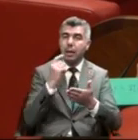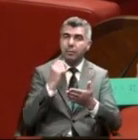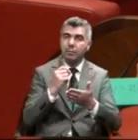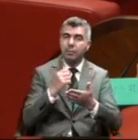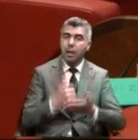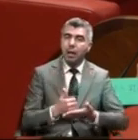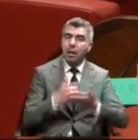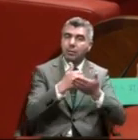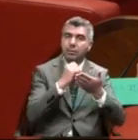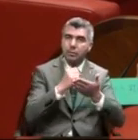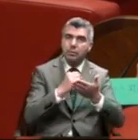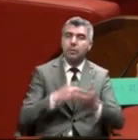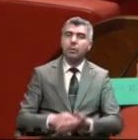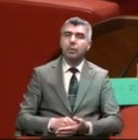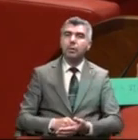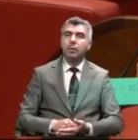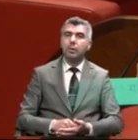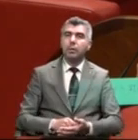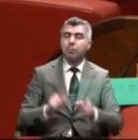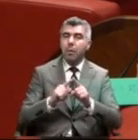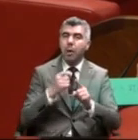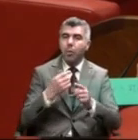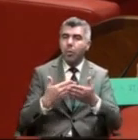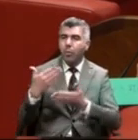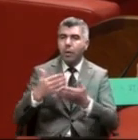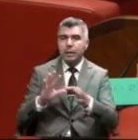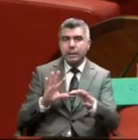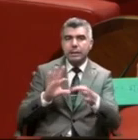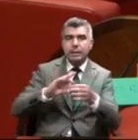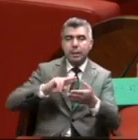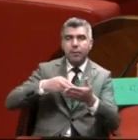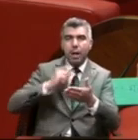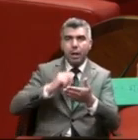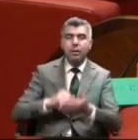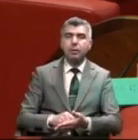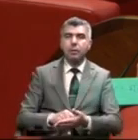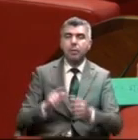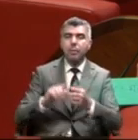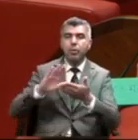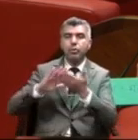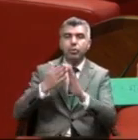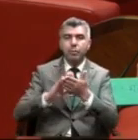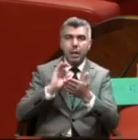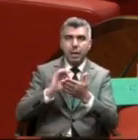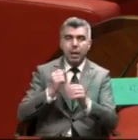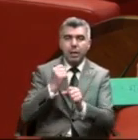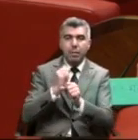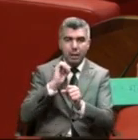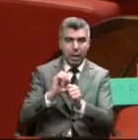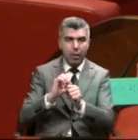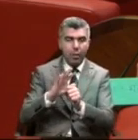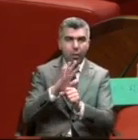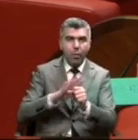تمشي لهذه الامور اللي قلت وغادي تكون موضوع اتفاقيات مع الجمعيات البمهانيه نتاع القطاع